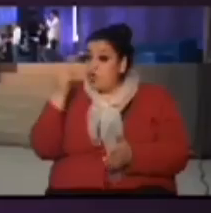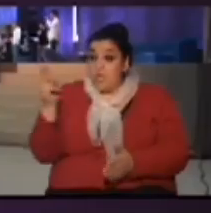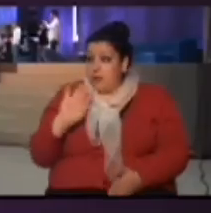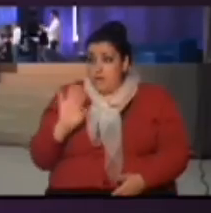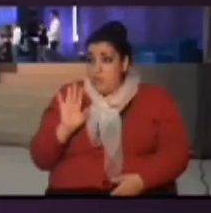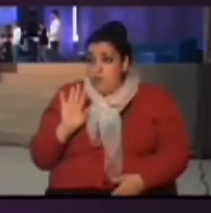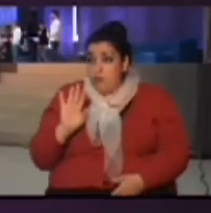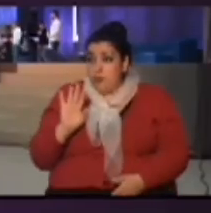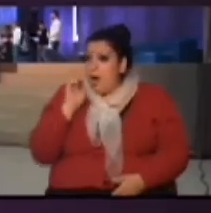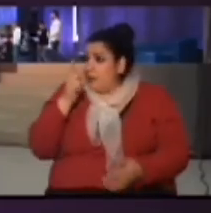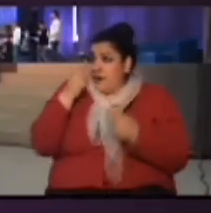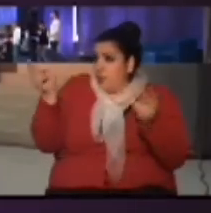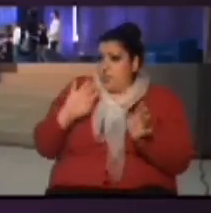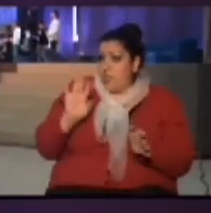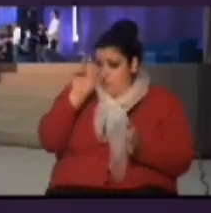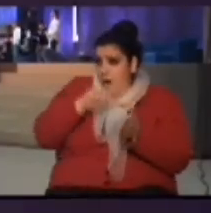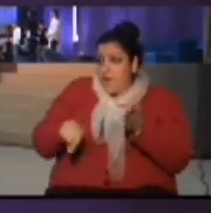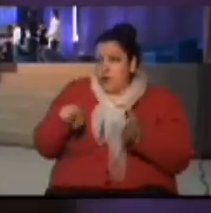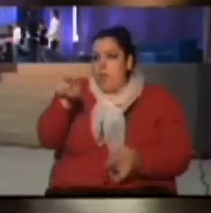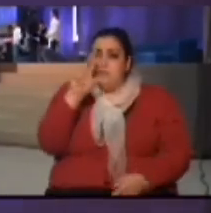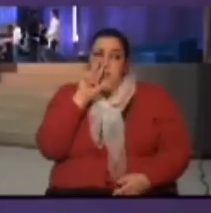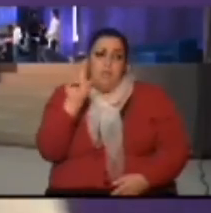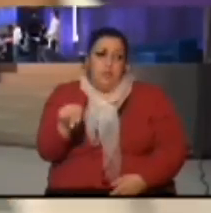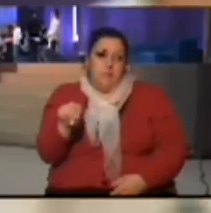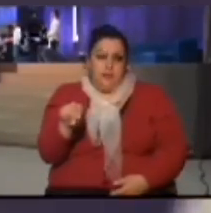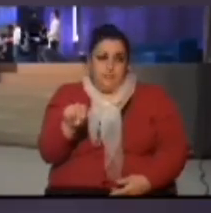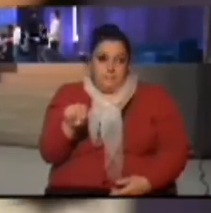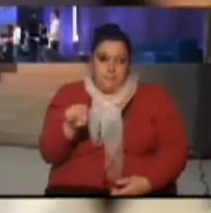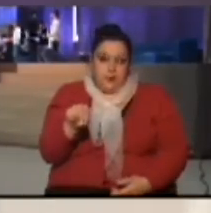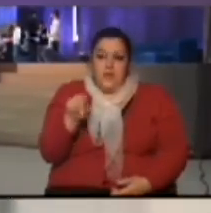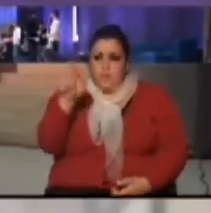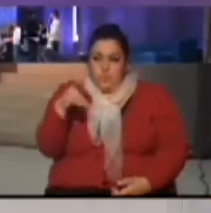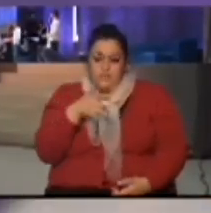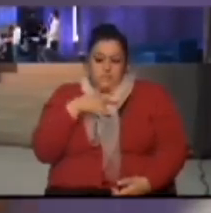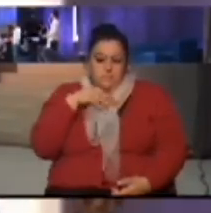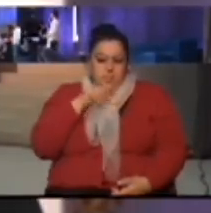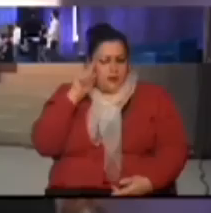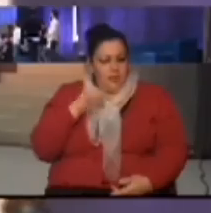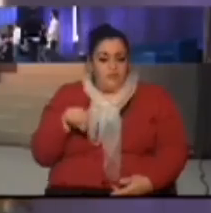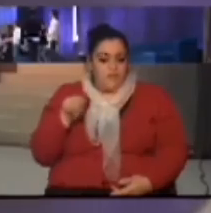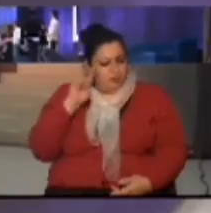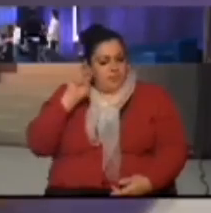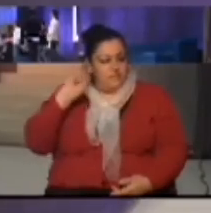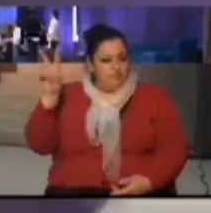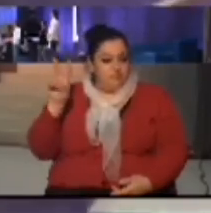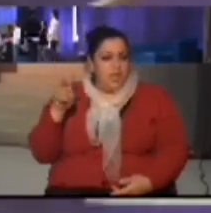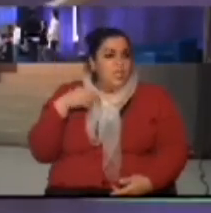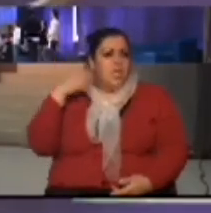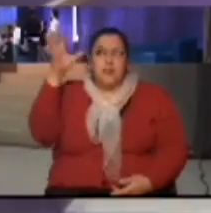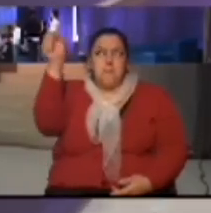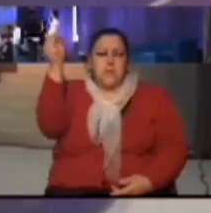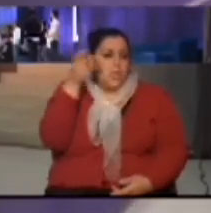ես դեռ, բայց հավատում ես, որ դու ունես քո սրտում, բայց հավատում ես, դու դեռ չես